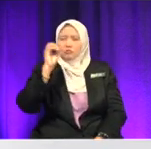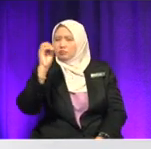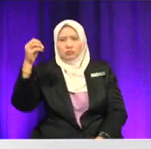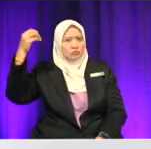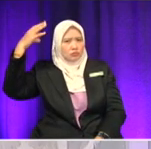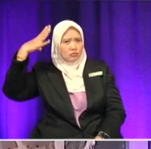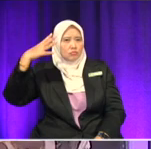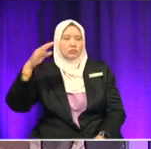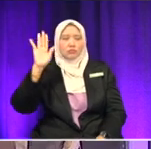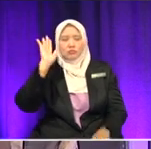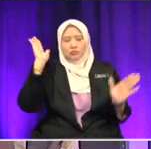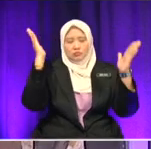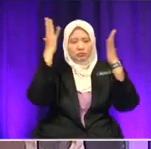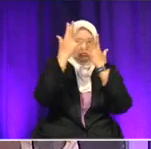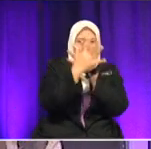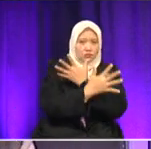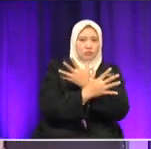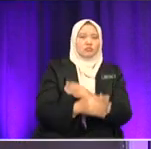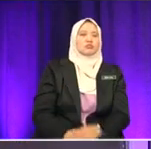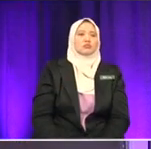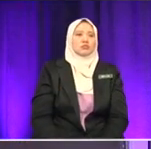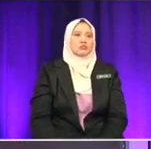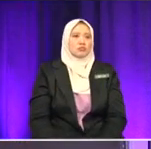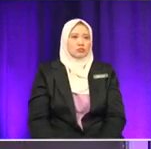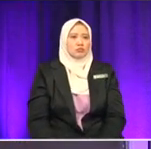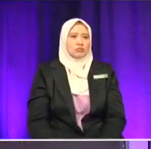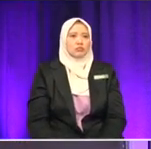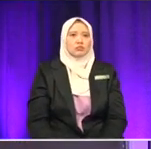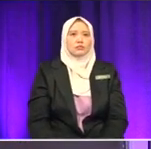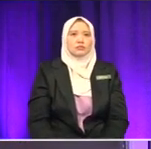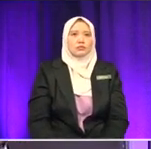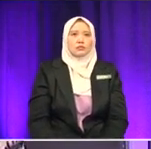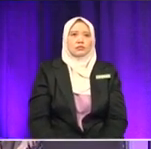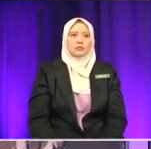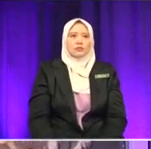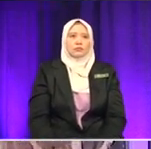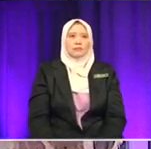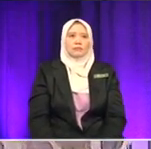keadaan gelap. Okey, apakah kesimpulan yang dapat Bakis nyatakan di sini?